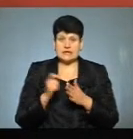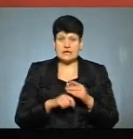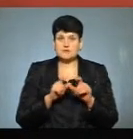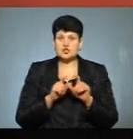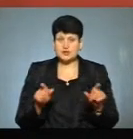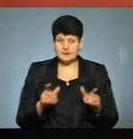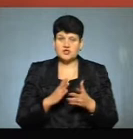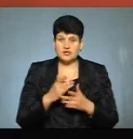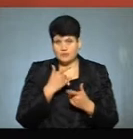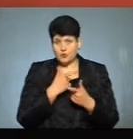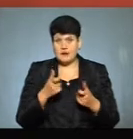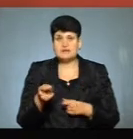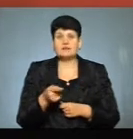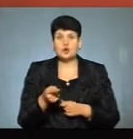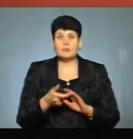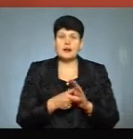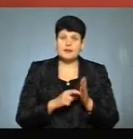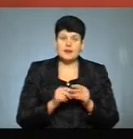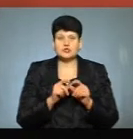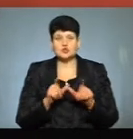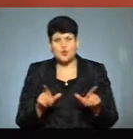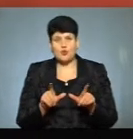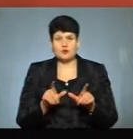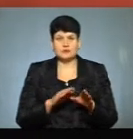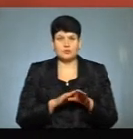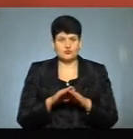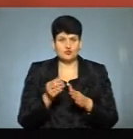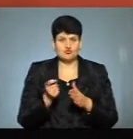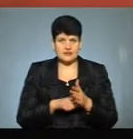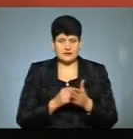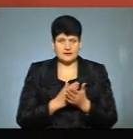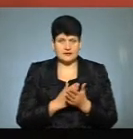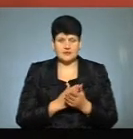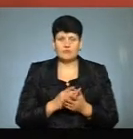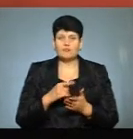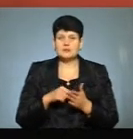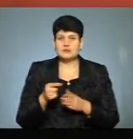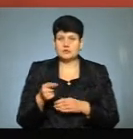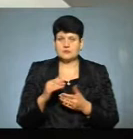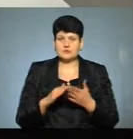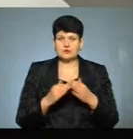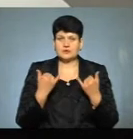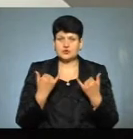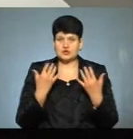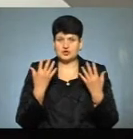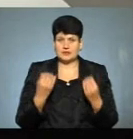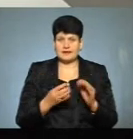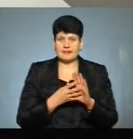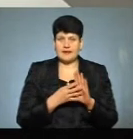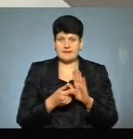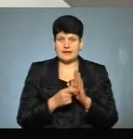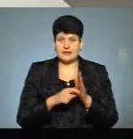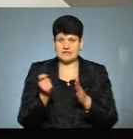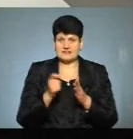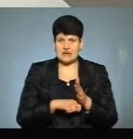є інформація по Тернополю? Які класи чи школи взагалі повністю закриті? У місті Тернополю станом на сьогоднішній день 9 класів